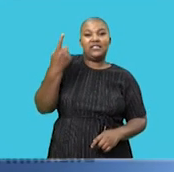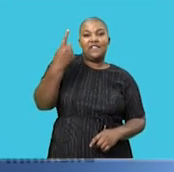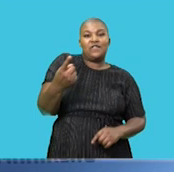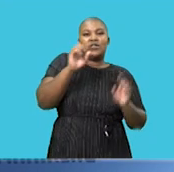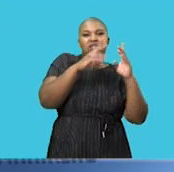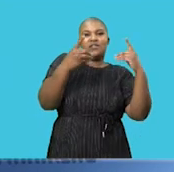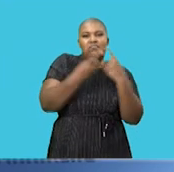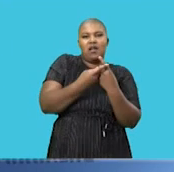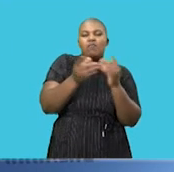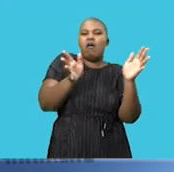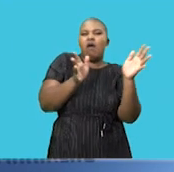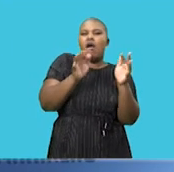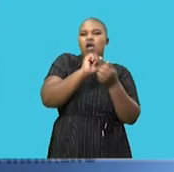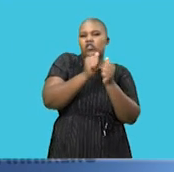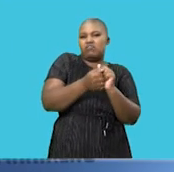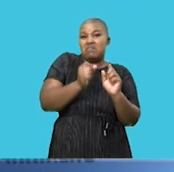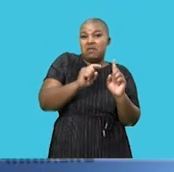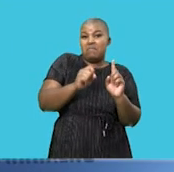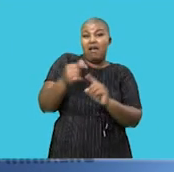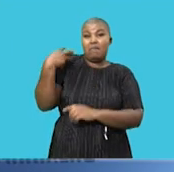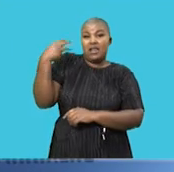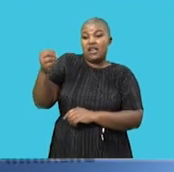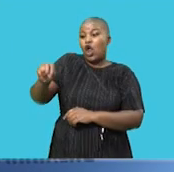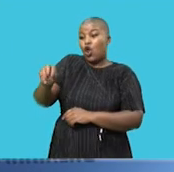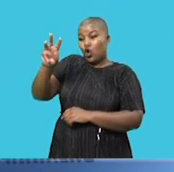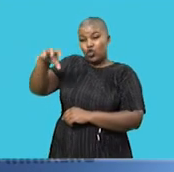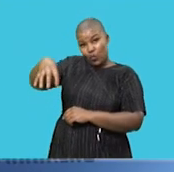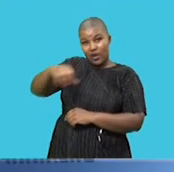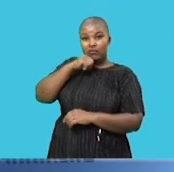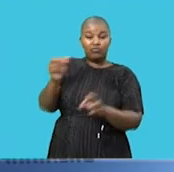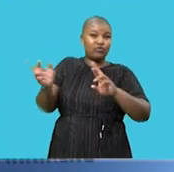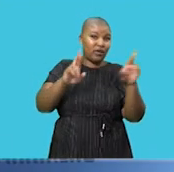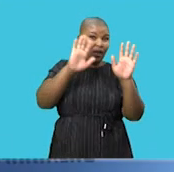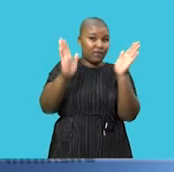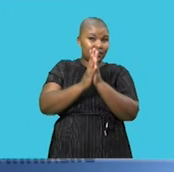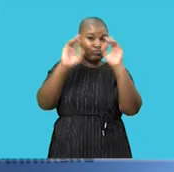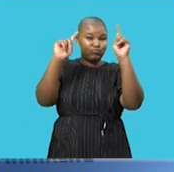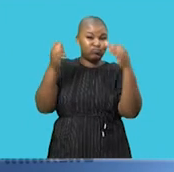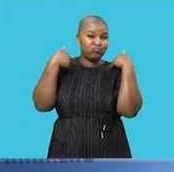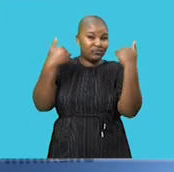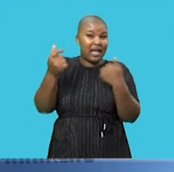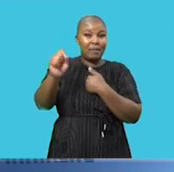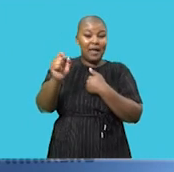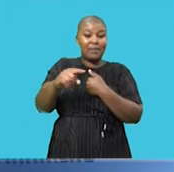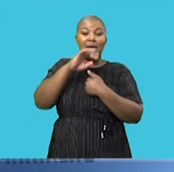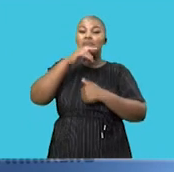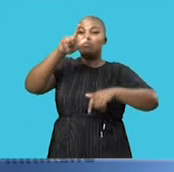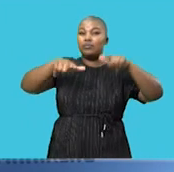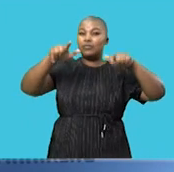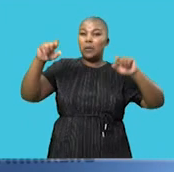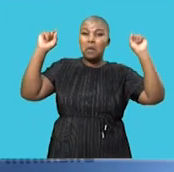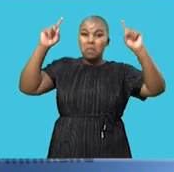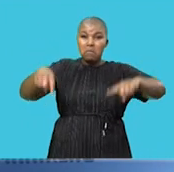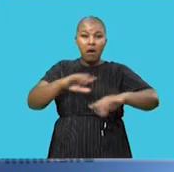sase-Northwest uyakuveza ukuthi ngempela konke sekumi ngomumo ekutheni besingathi lo mcimbi omkhulu kakhulu oyingqayizivele lapho kuyobe kufinywa